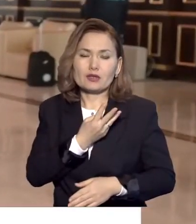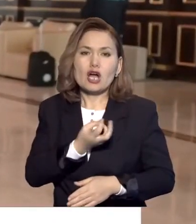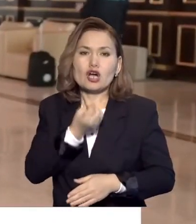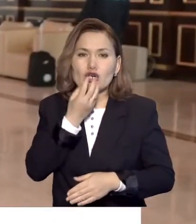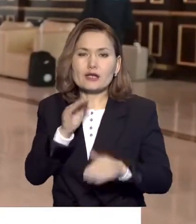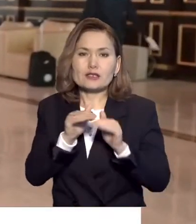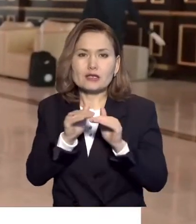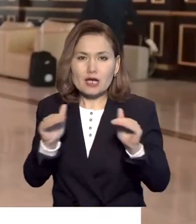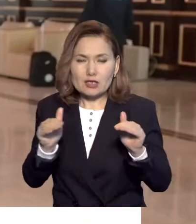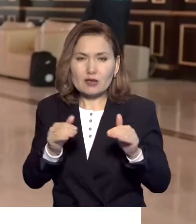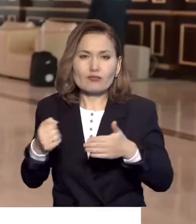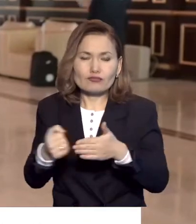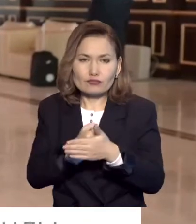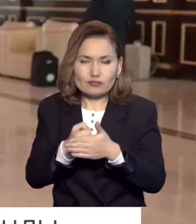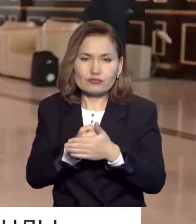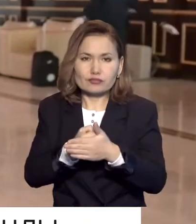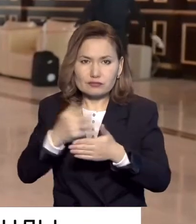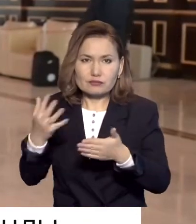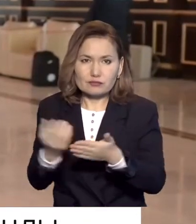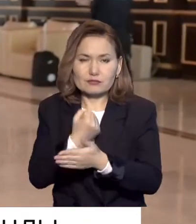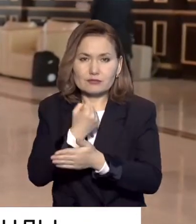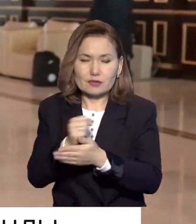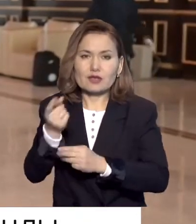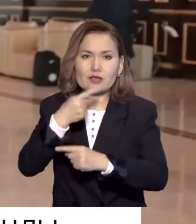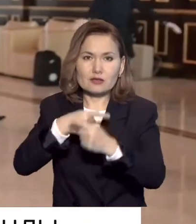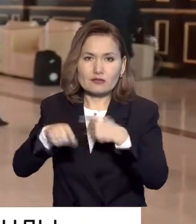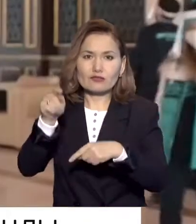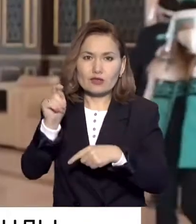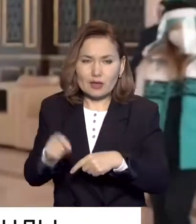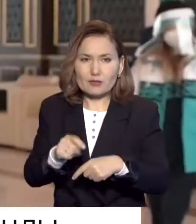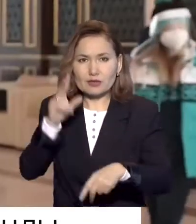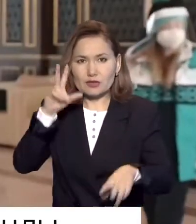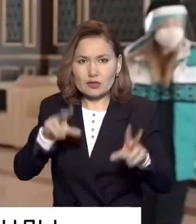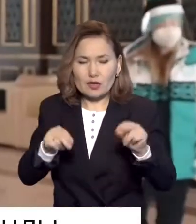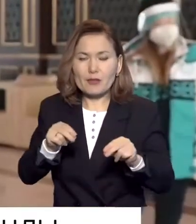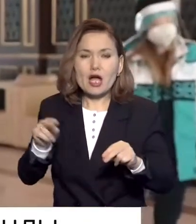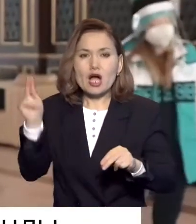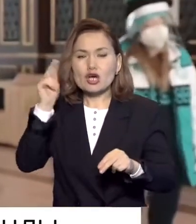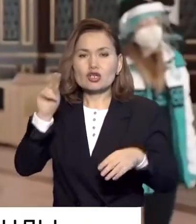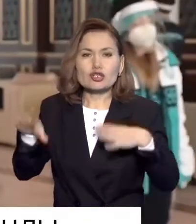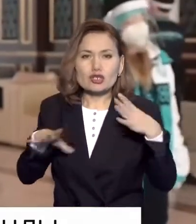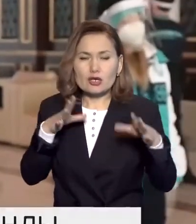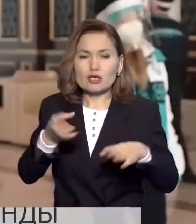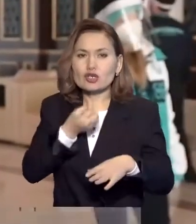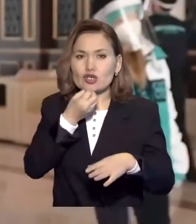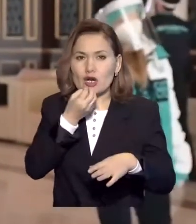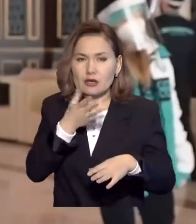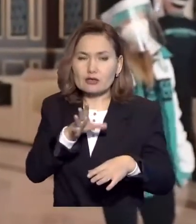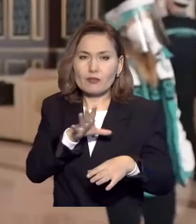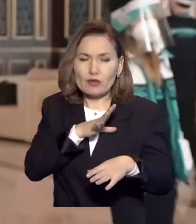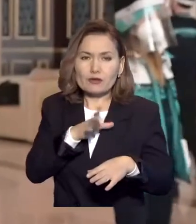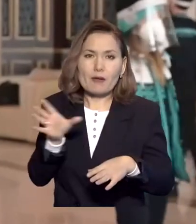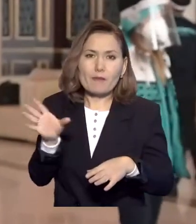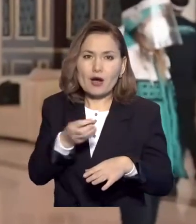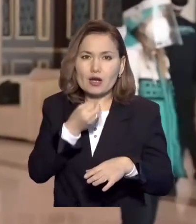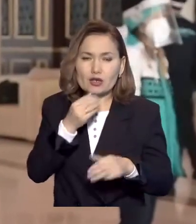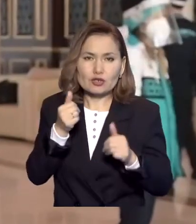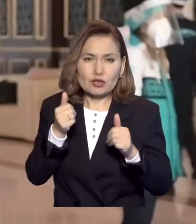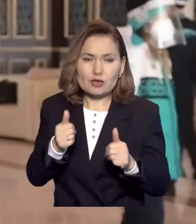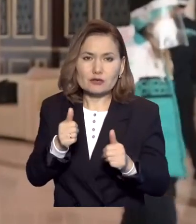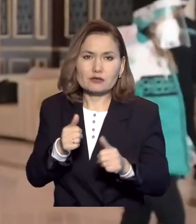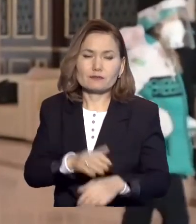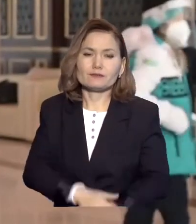дәрежемен ораламыз деп үміттенемін. Жаттығымыз жақсы өтті, барлығы ойдағыдай.